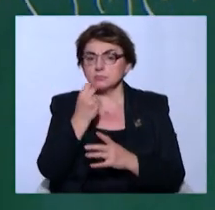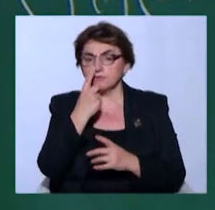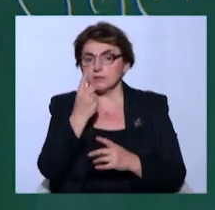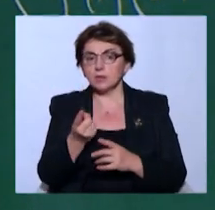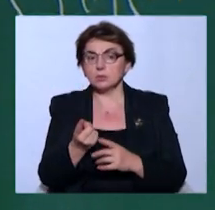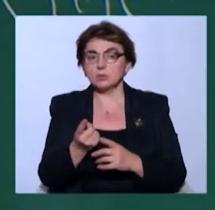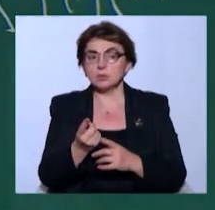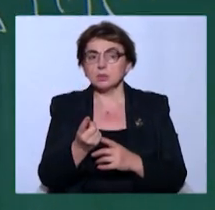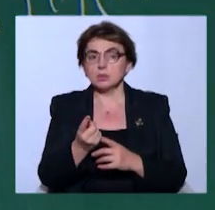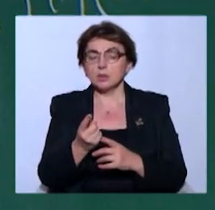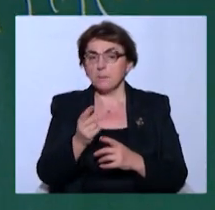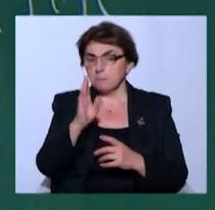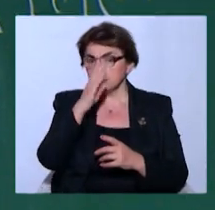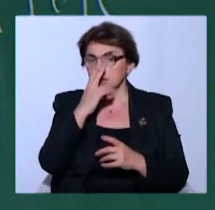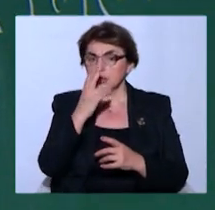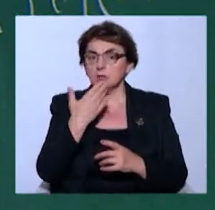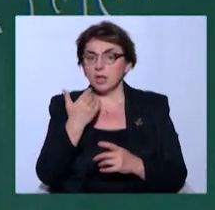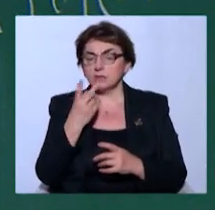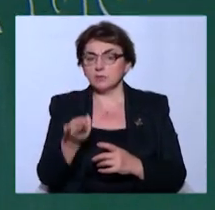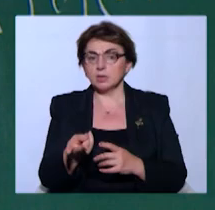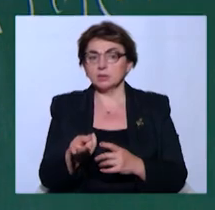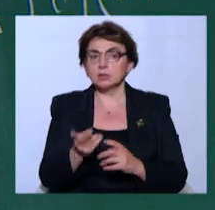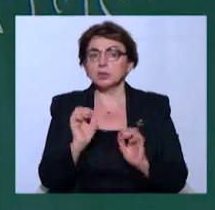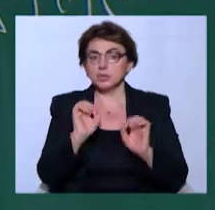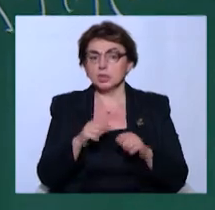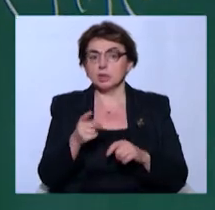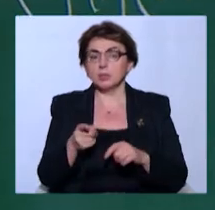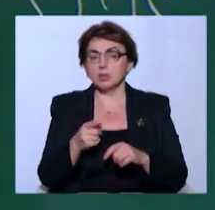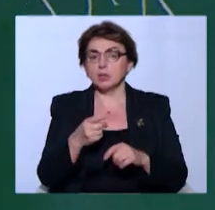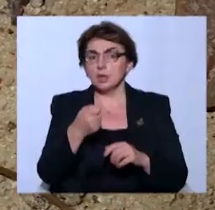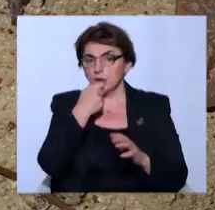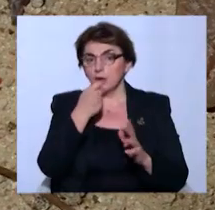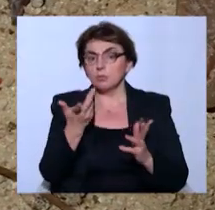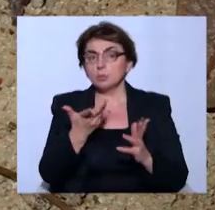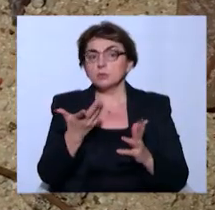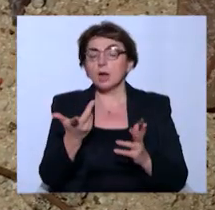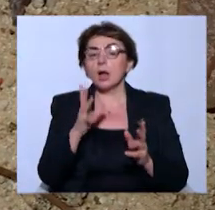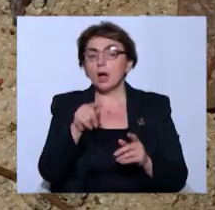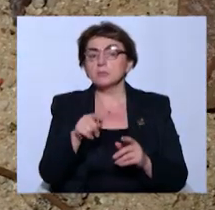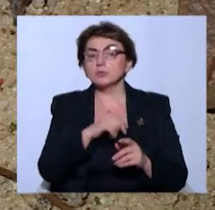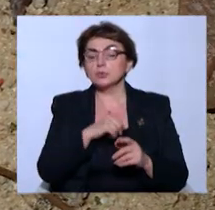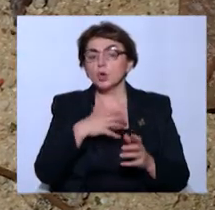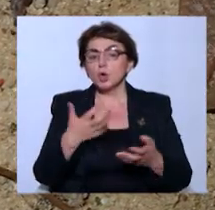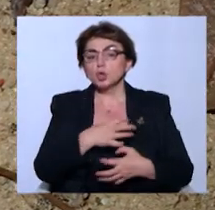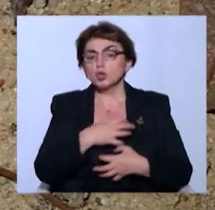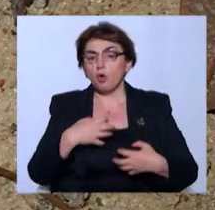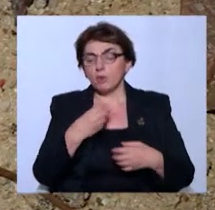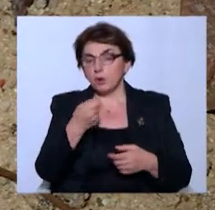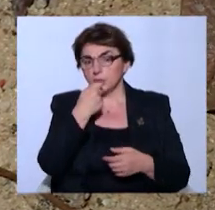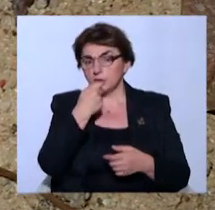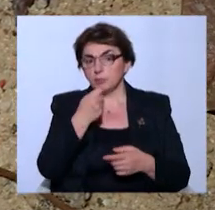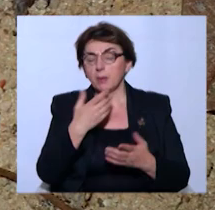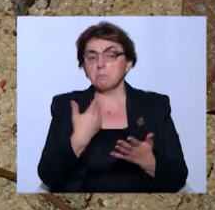არაჩვეულებრივ მაგალითად შეიძლება მოვიყვანოთ შხამიანი გველები, მაგალითად მარჯნისფერი